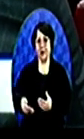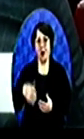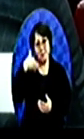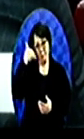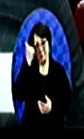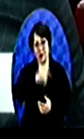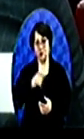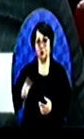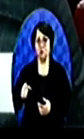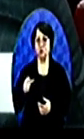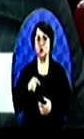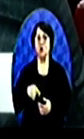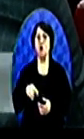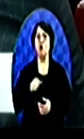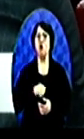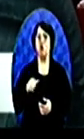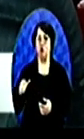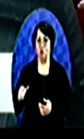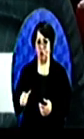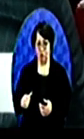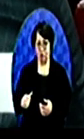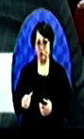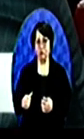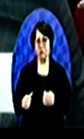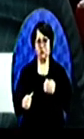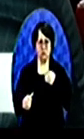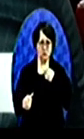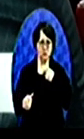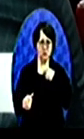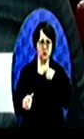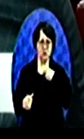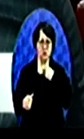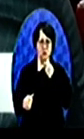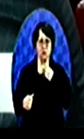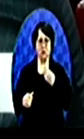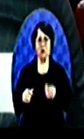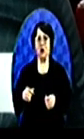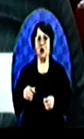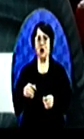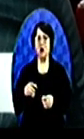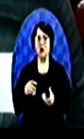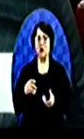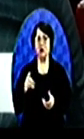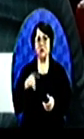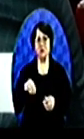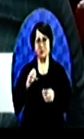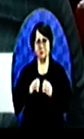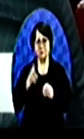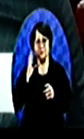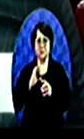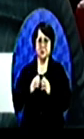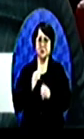малчит мал үхэргэд өөрсдөө сахаа хатаад тэр яг идэвхтэйс нэм зөхөр аяхаас нэм хата хата авдаг юм адилхан бит хийж байгаа